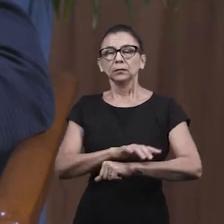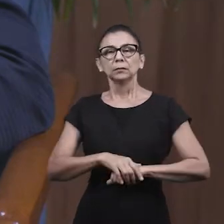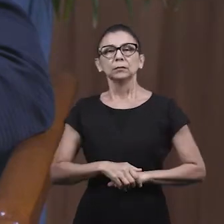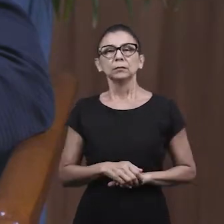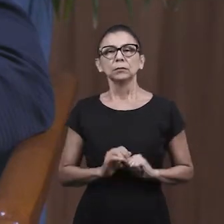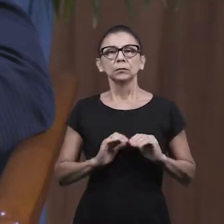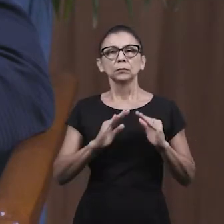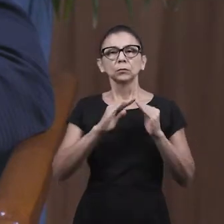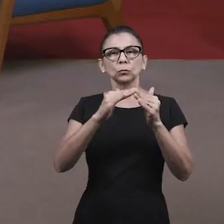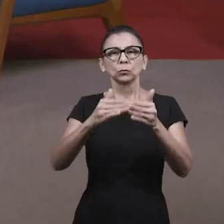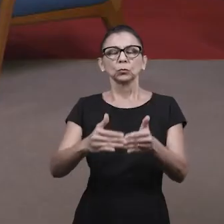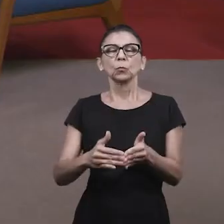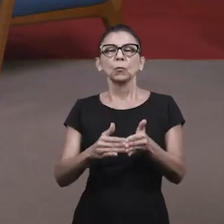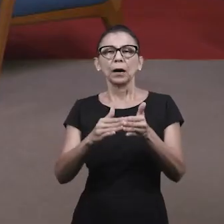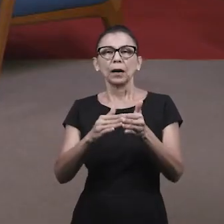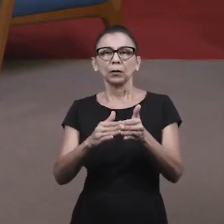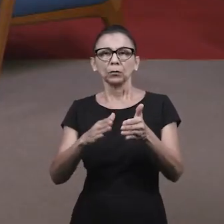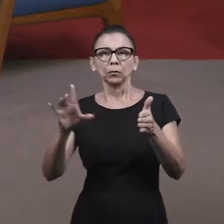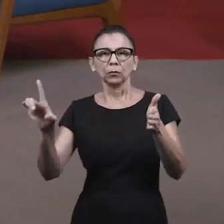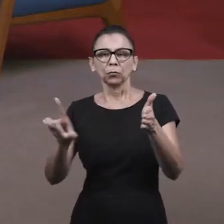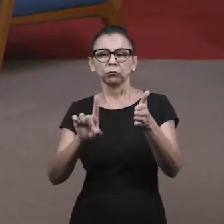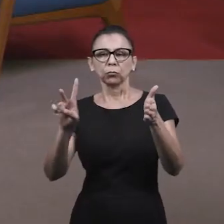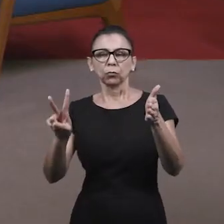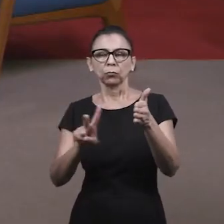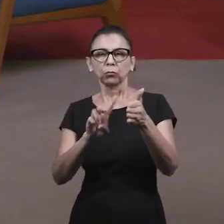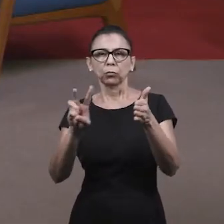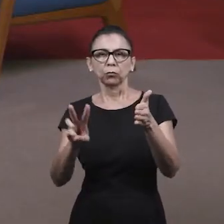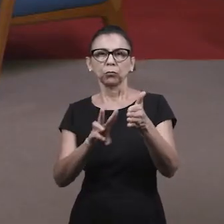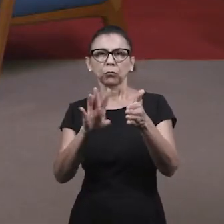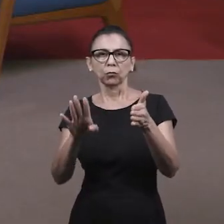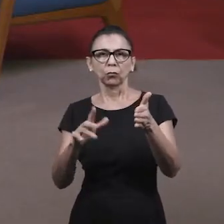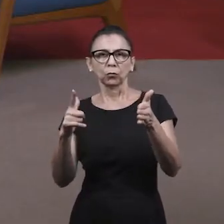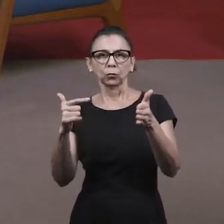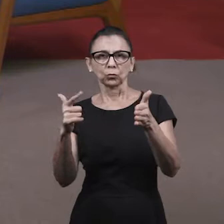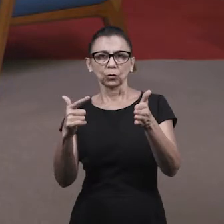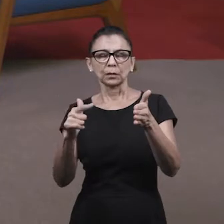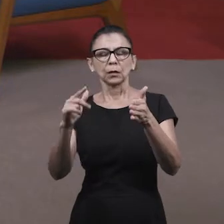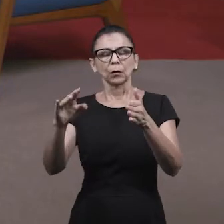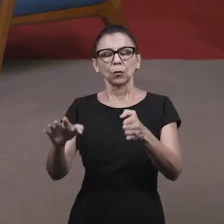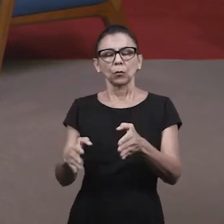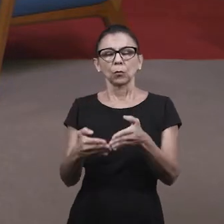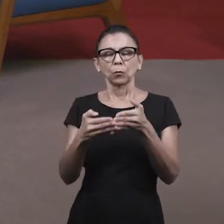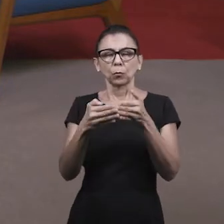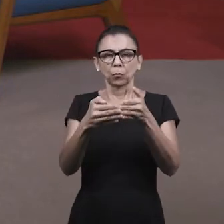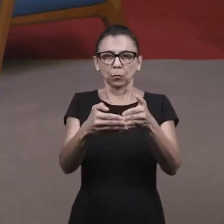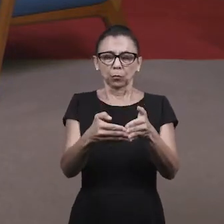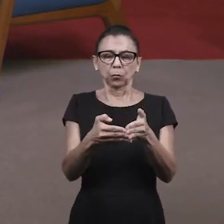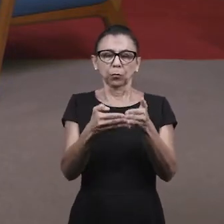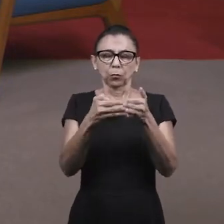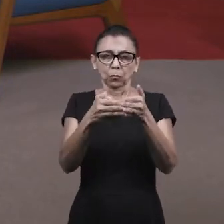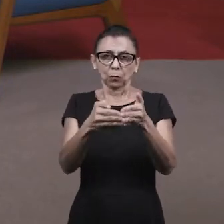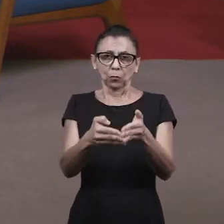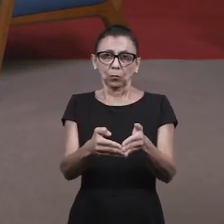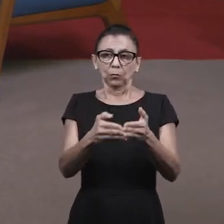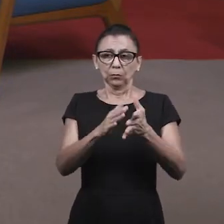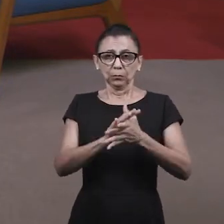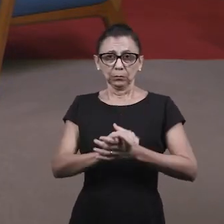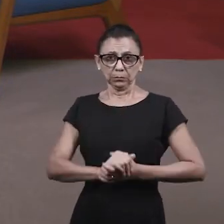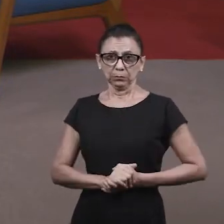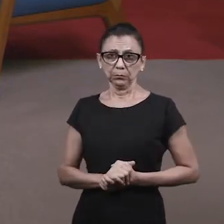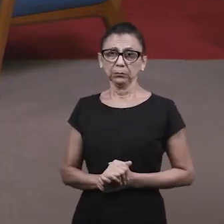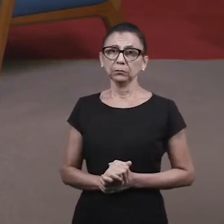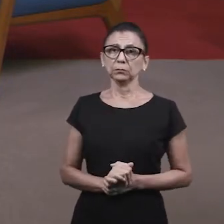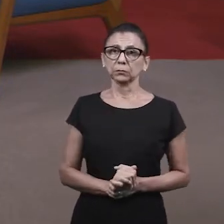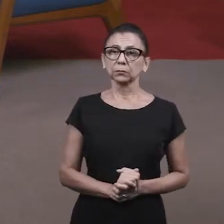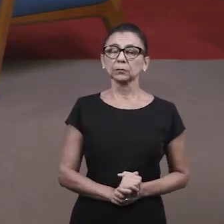une tempête. Jésus donc apparaît. Ils étaient tous dans un bateau. Et là, il y a un ordre du